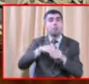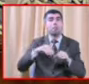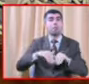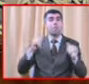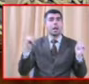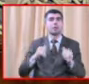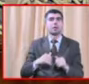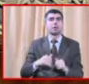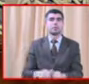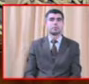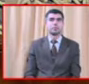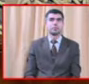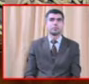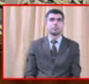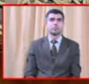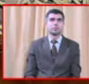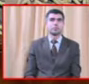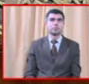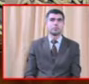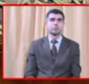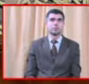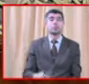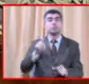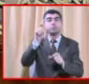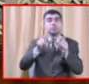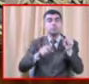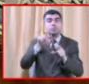اطرت. هل هناك من تعقيب اضافي؟